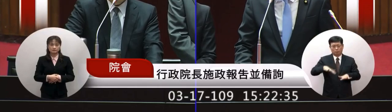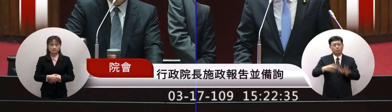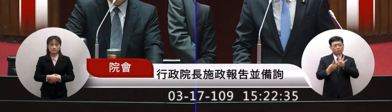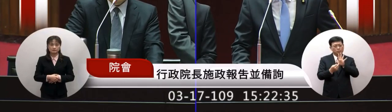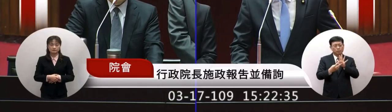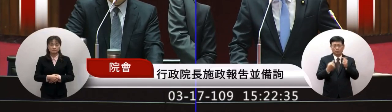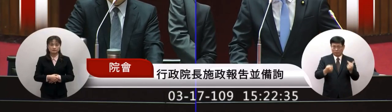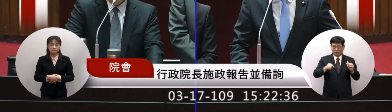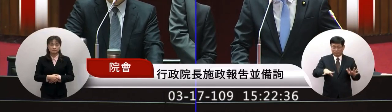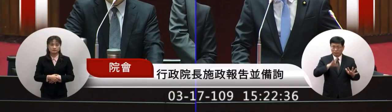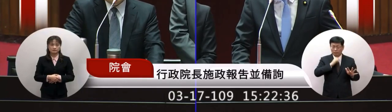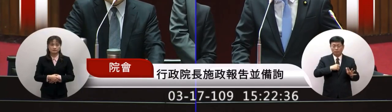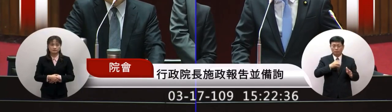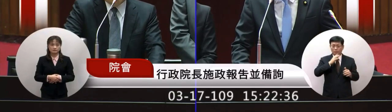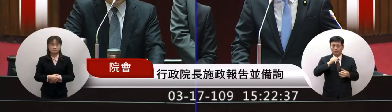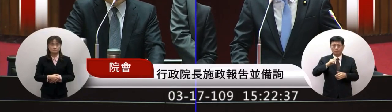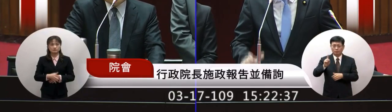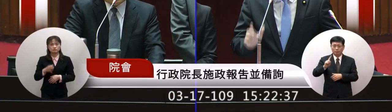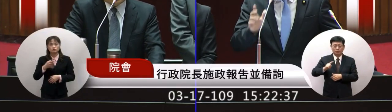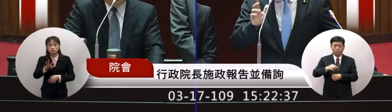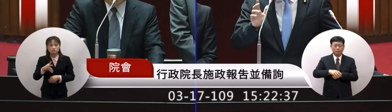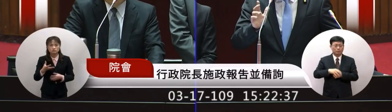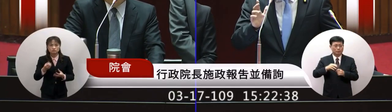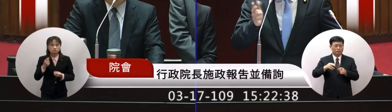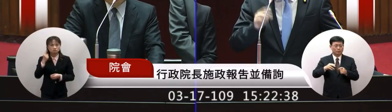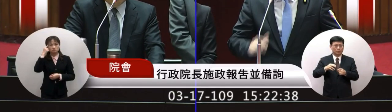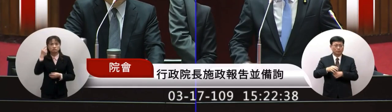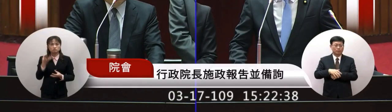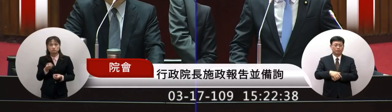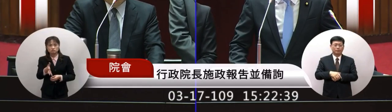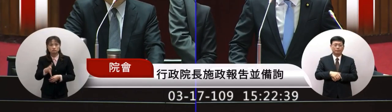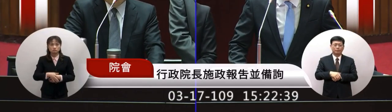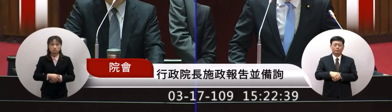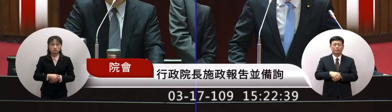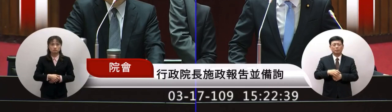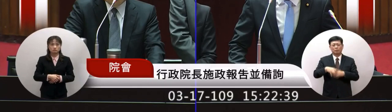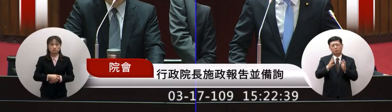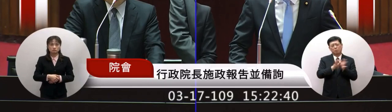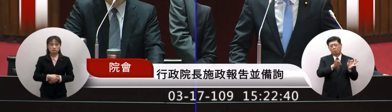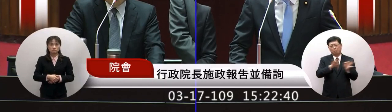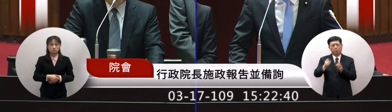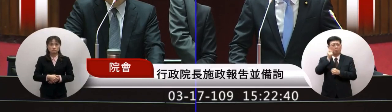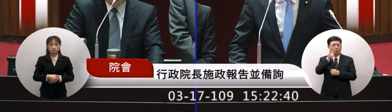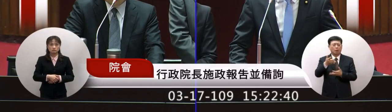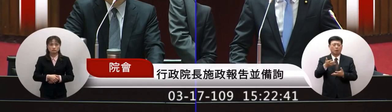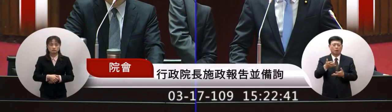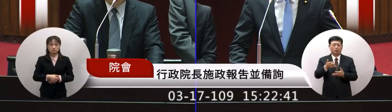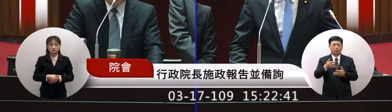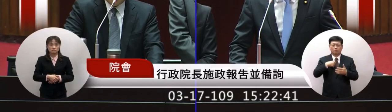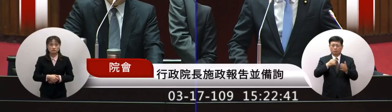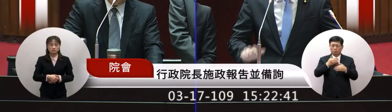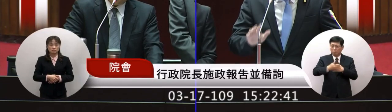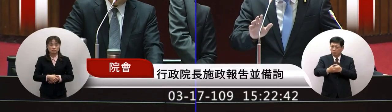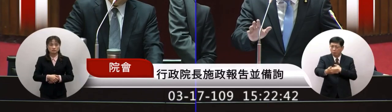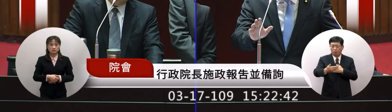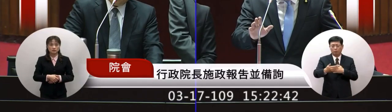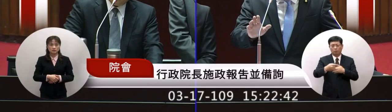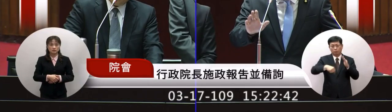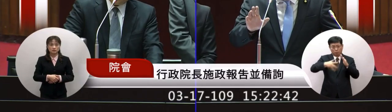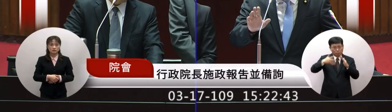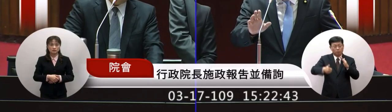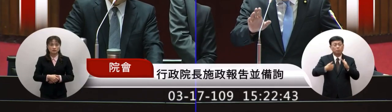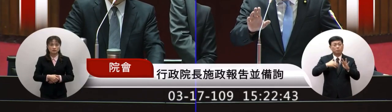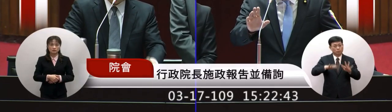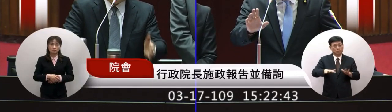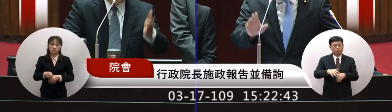这一次的模式是横滨模式， 为什么没有感受到？ 还是已经拖了一个多月，在整个过程当中，但院长，